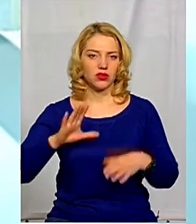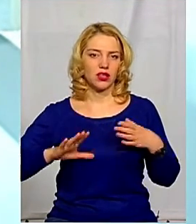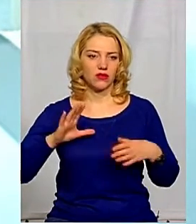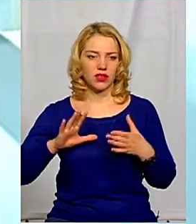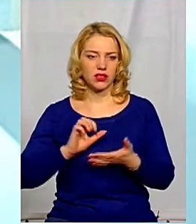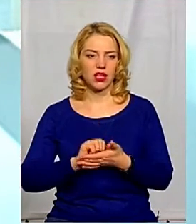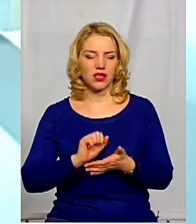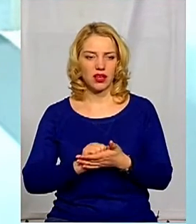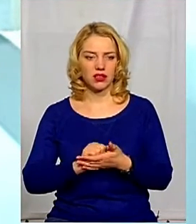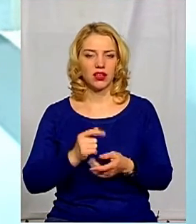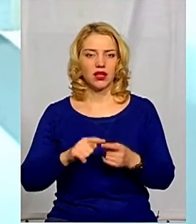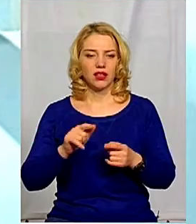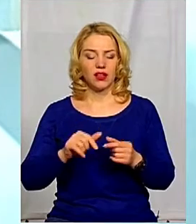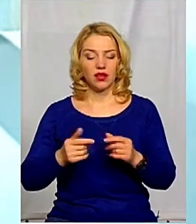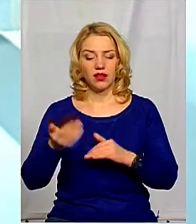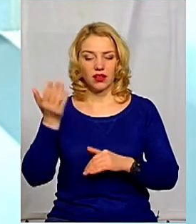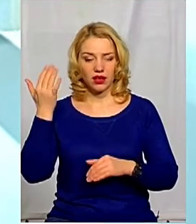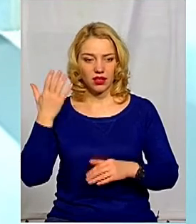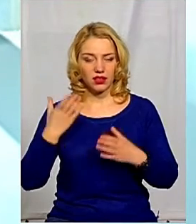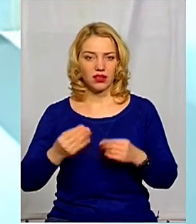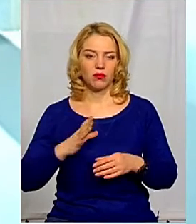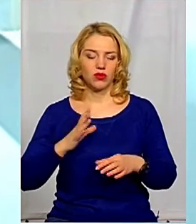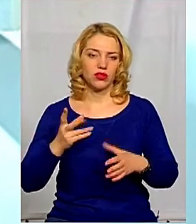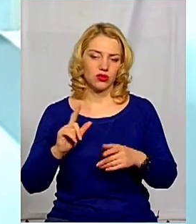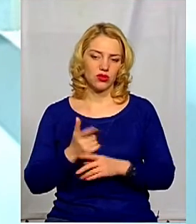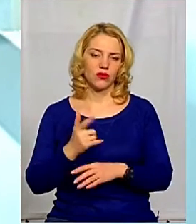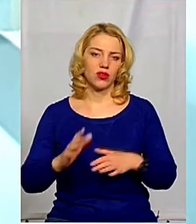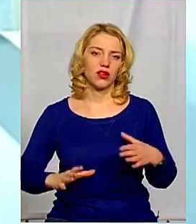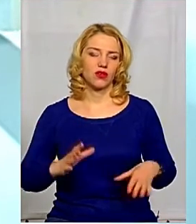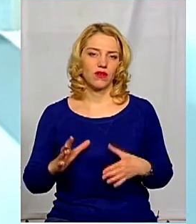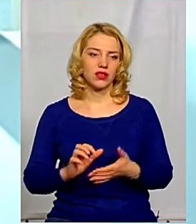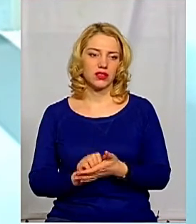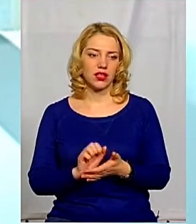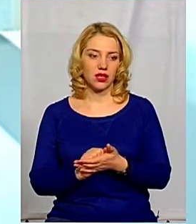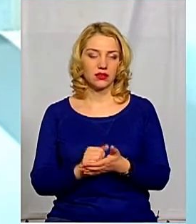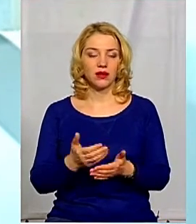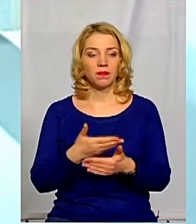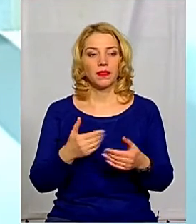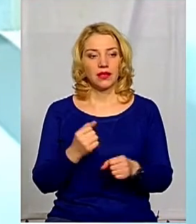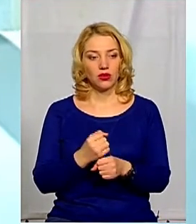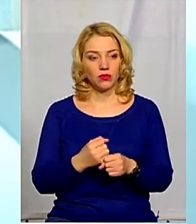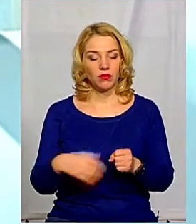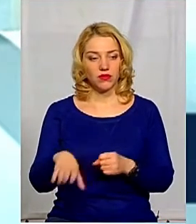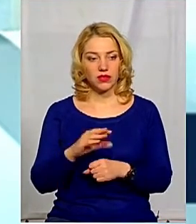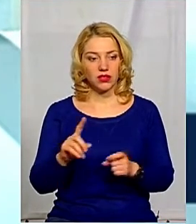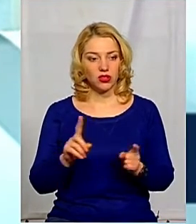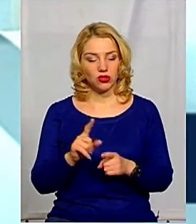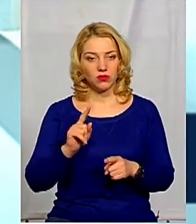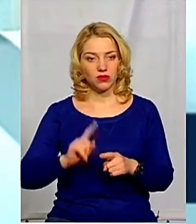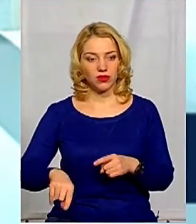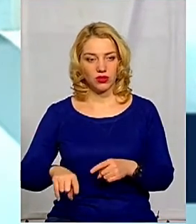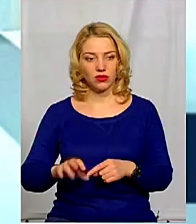тренувальні заняття, декілька днів тому знову у нас були тренувальні заняття. Ми робимо все, щоб швидко